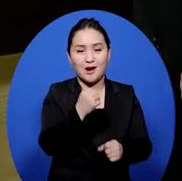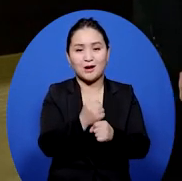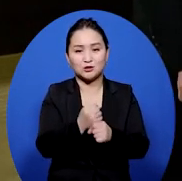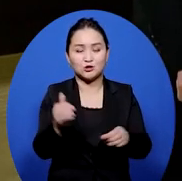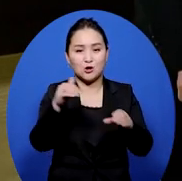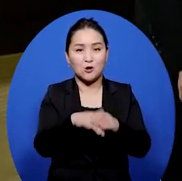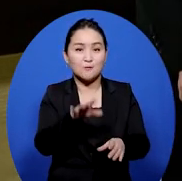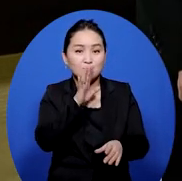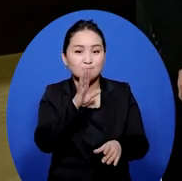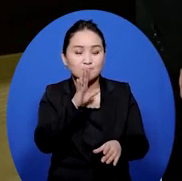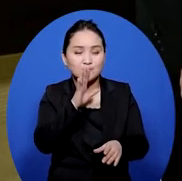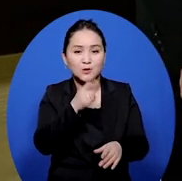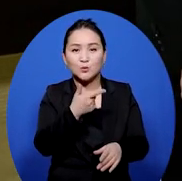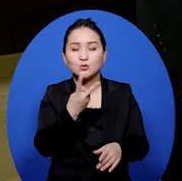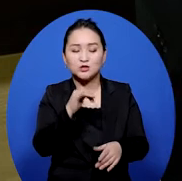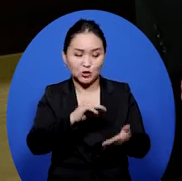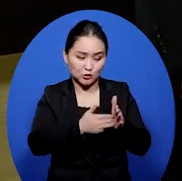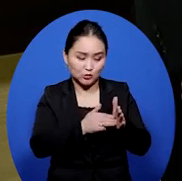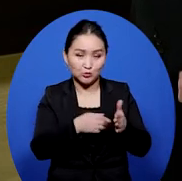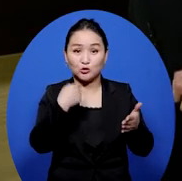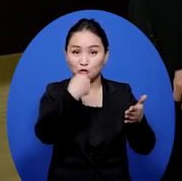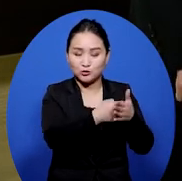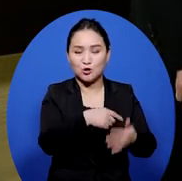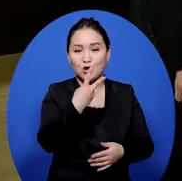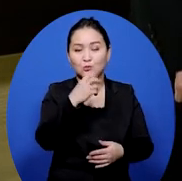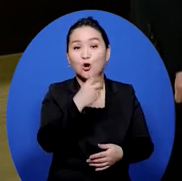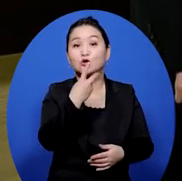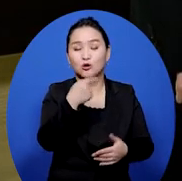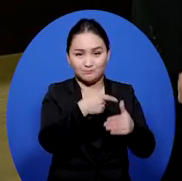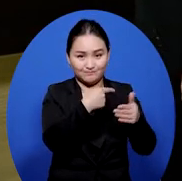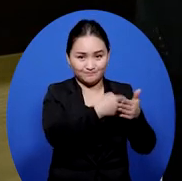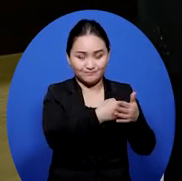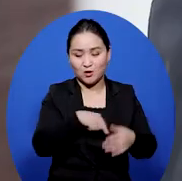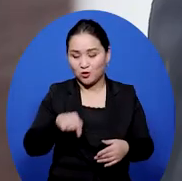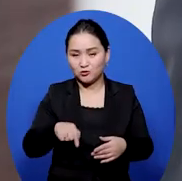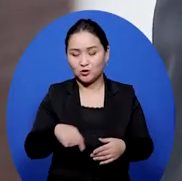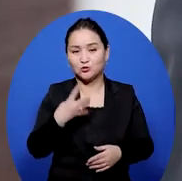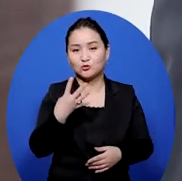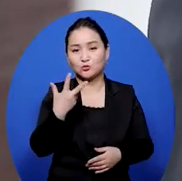байртай болгохоор гүйцэтгэлийн төлөвлөгөөнд нь суулгаж өгсөн 21 оны. Тэгээд одоо